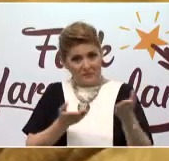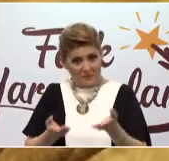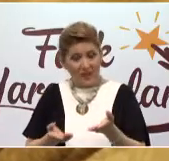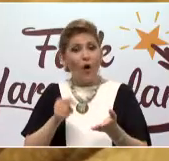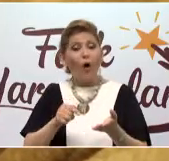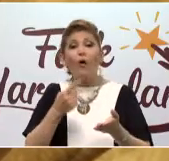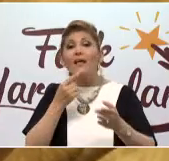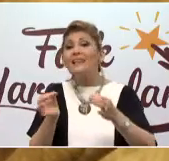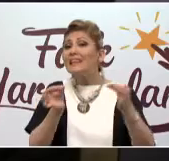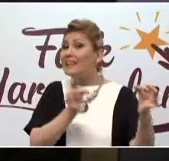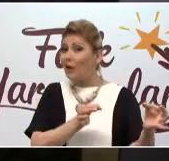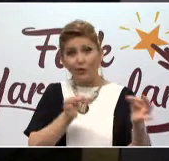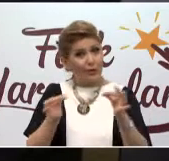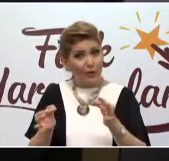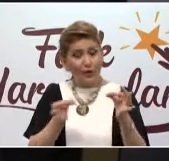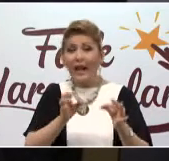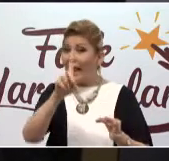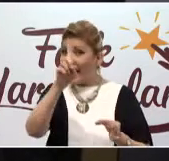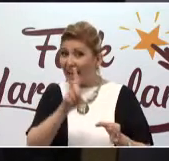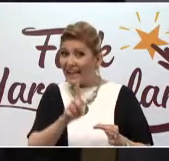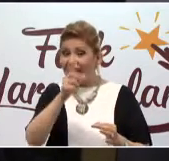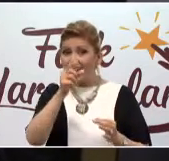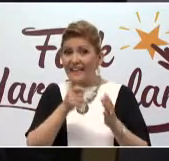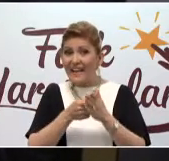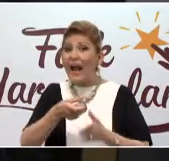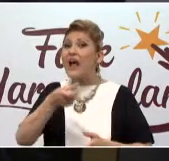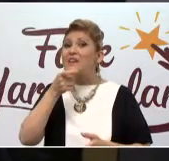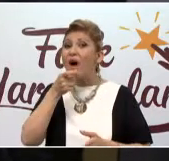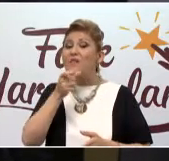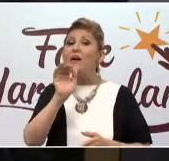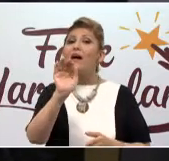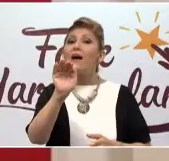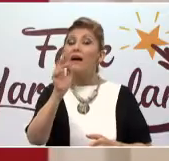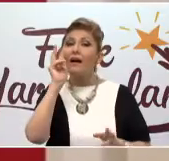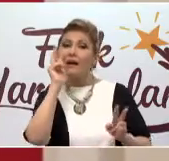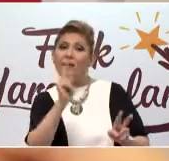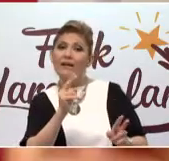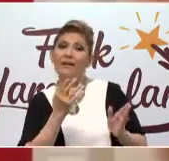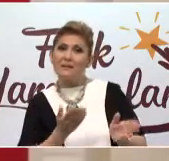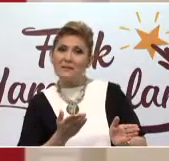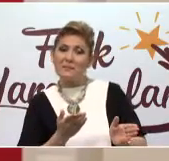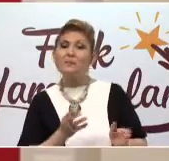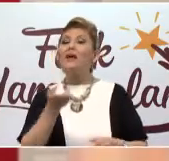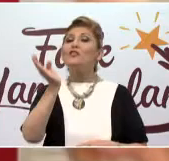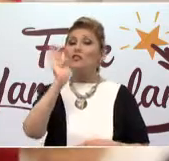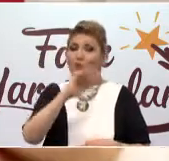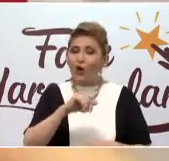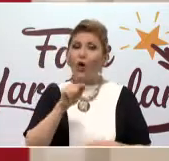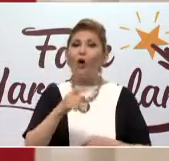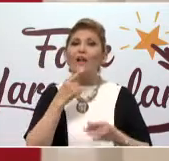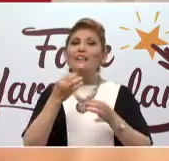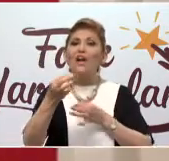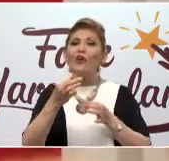o diyaloğun aslında ilk fişeğini kahve sipariş anında verebilme haliydi. Daha sonra oradan